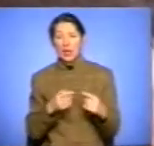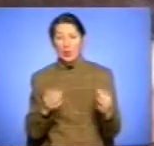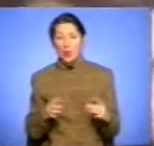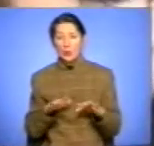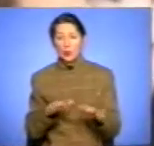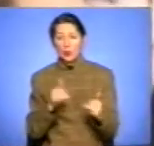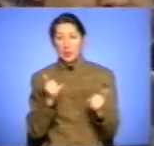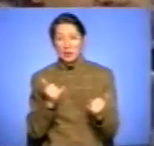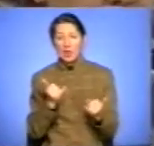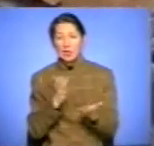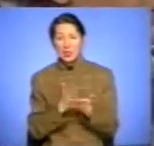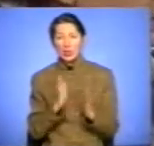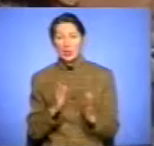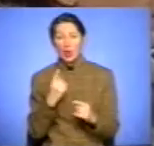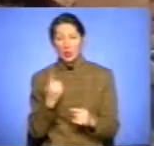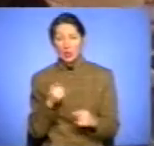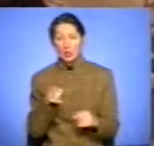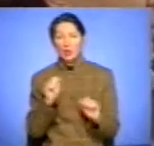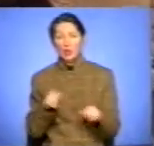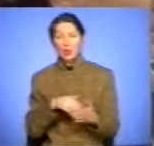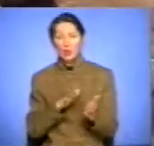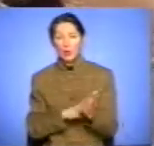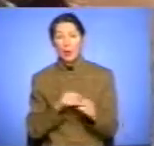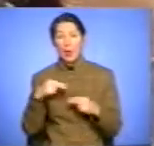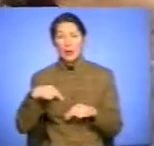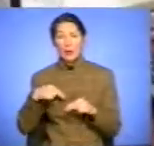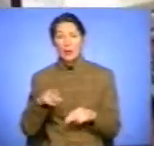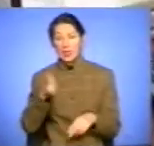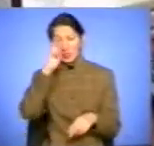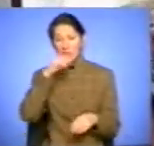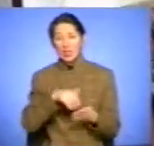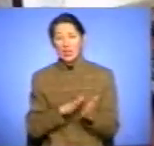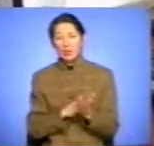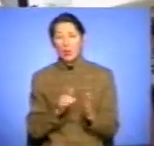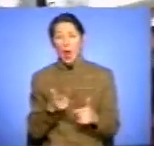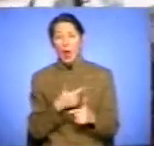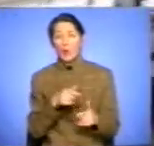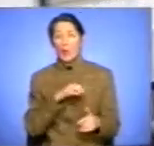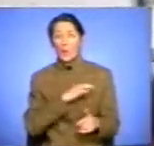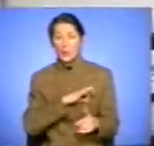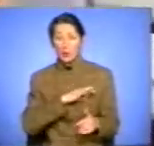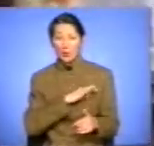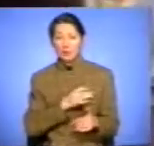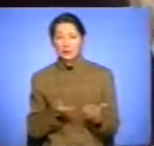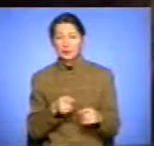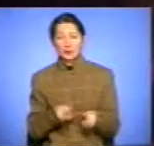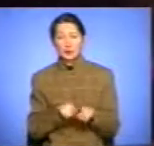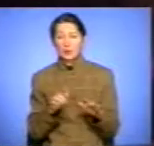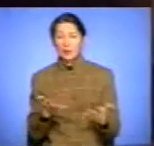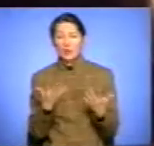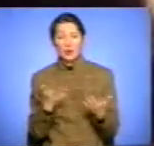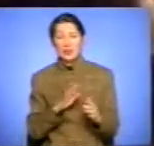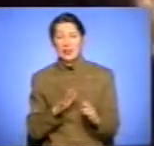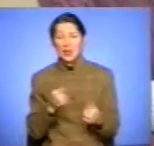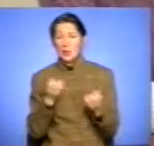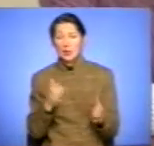лише одна і її можуть реєструвати працівники держреєстру або нотаріуси Утім таке спрощення виявилося не простим для виконавців громадяни не були